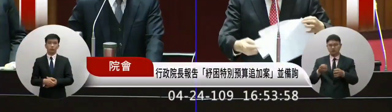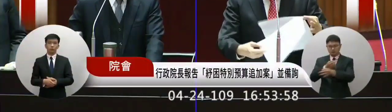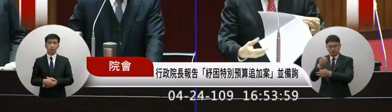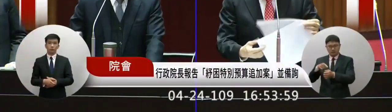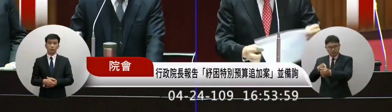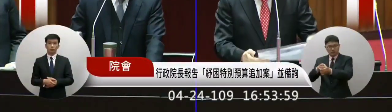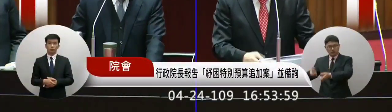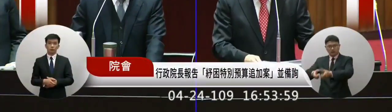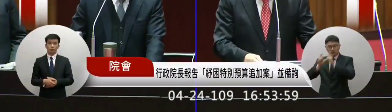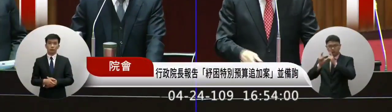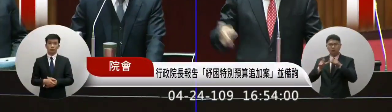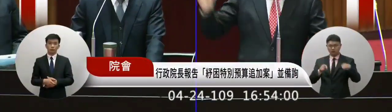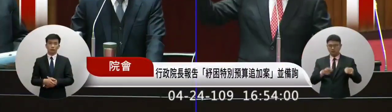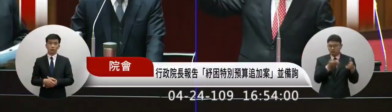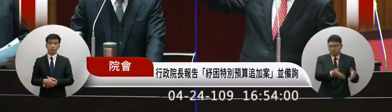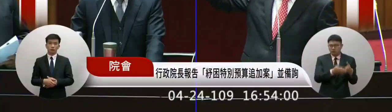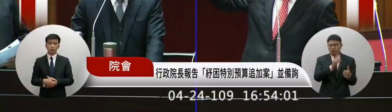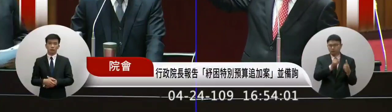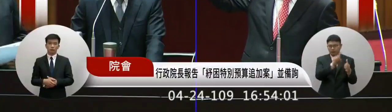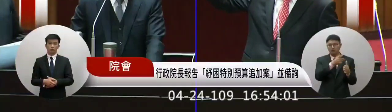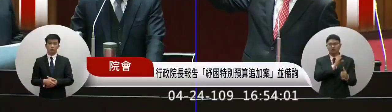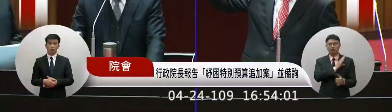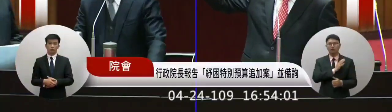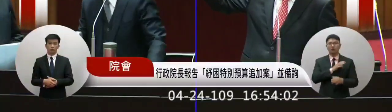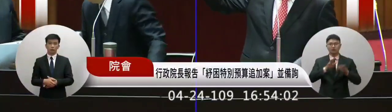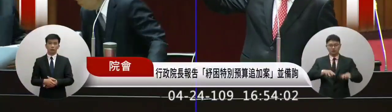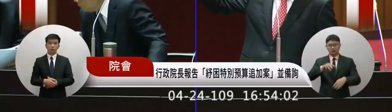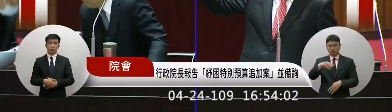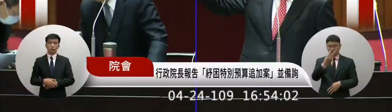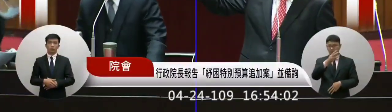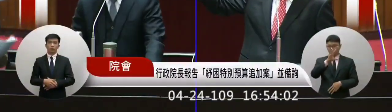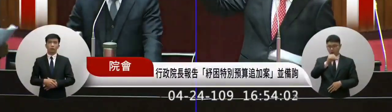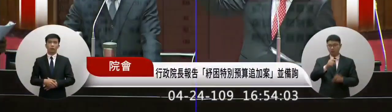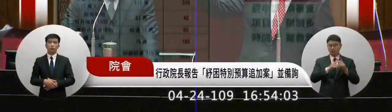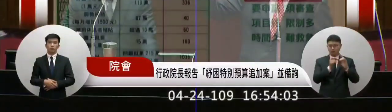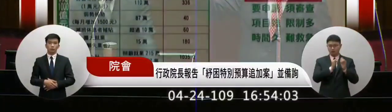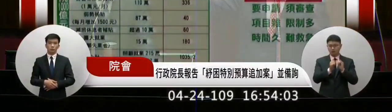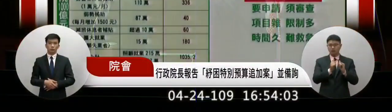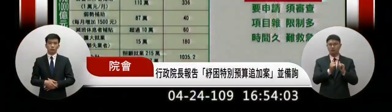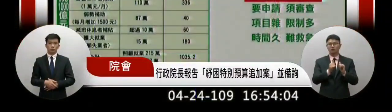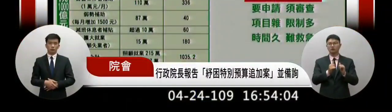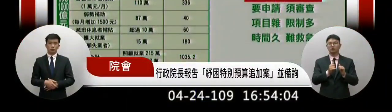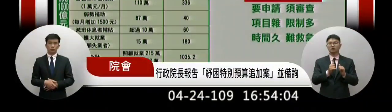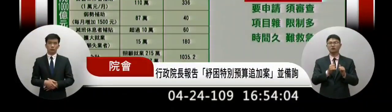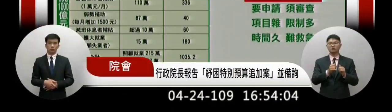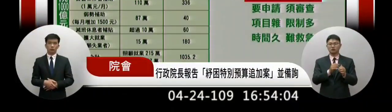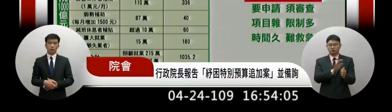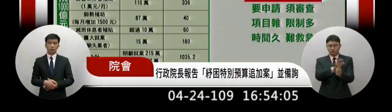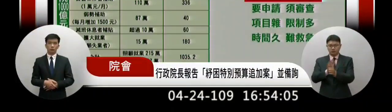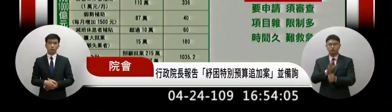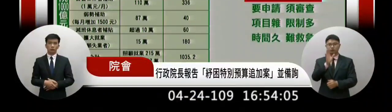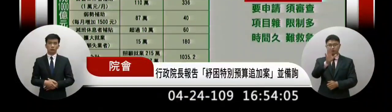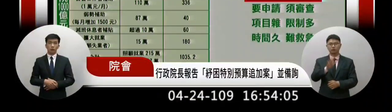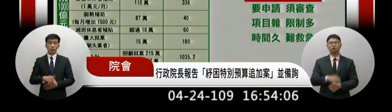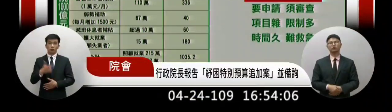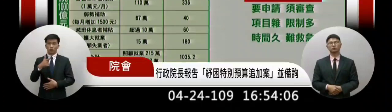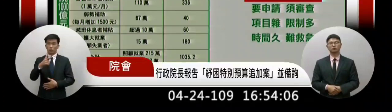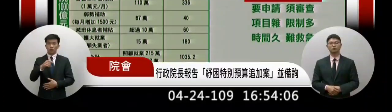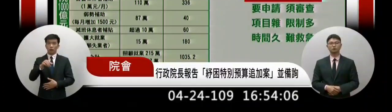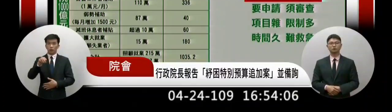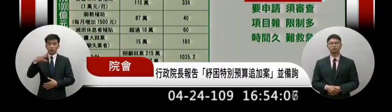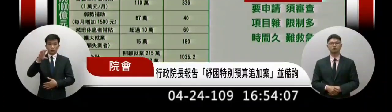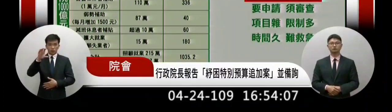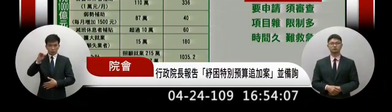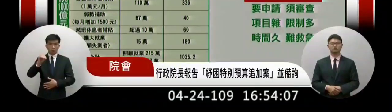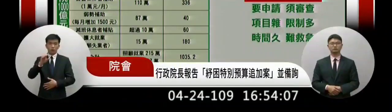要。纾困的部分目前是300万人，院长所提出来目前照顾了300万人，对不对？ 对，300万其